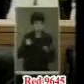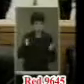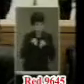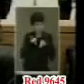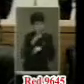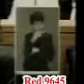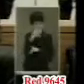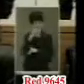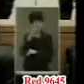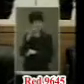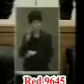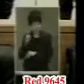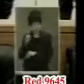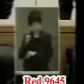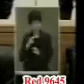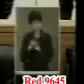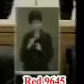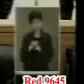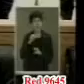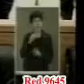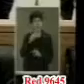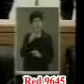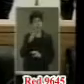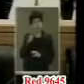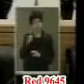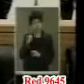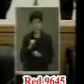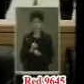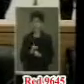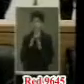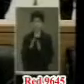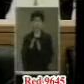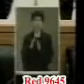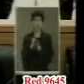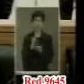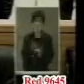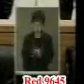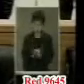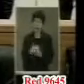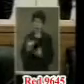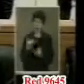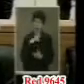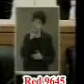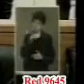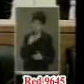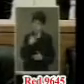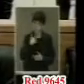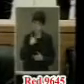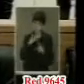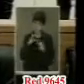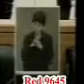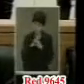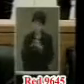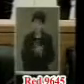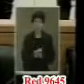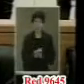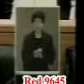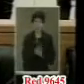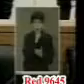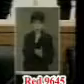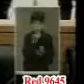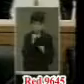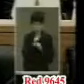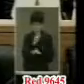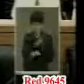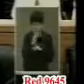านนายสมเกียรติพงษ์ไพบูลย์ใช้สิทธิพาดพิงได้เลยได้ประกาศเวลาทันทีว่าหลังจา